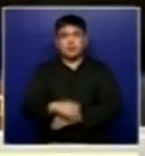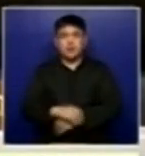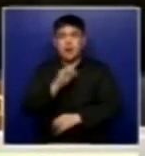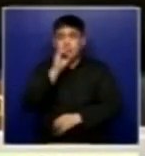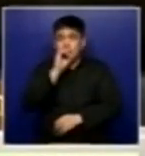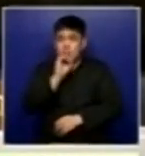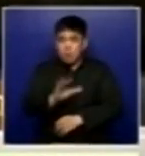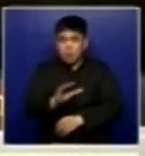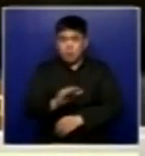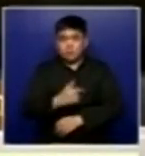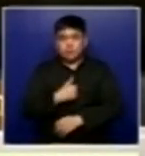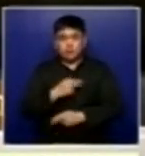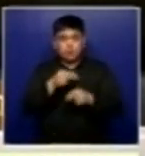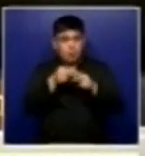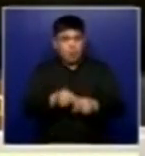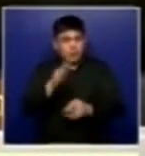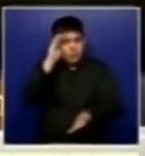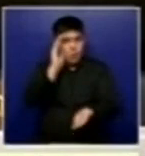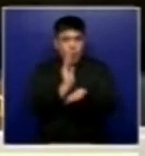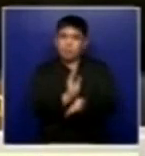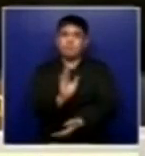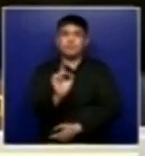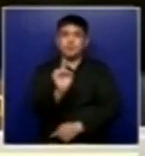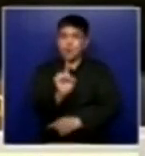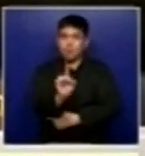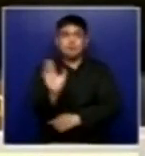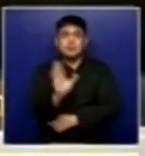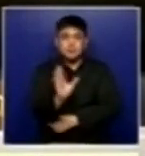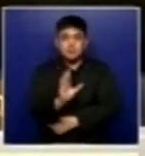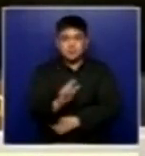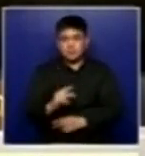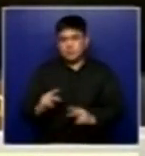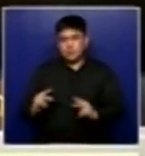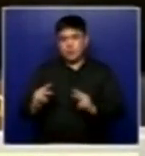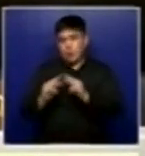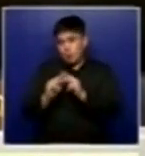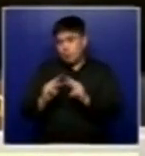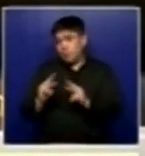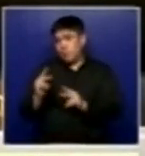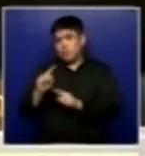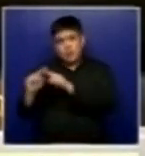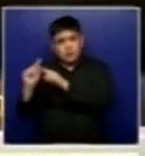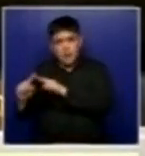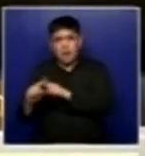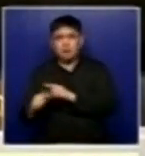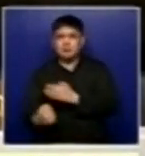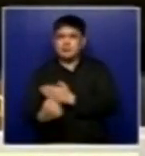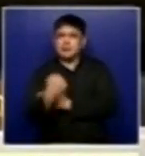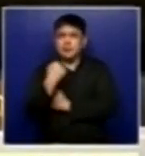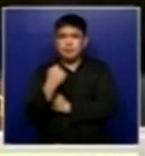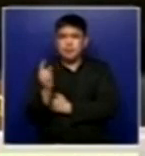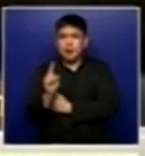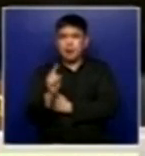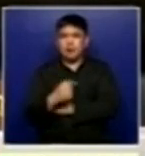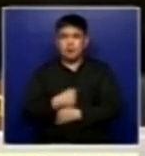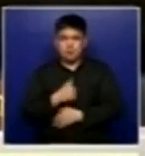ทั้งไม่เฉพาะกระทรวงแห่งชาติหน่วยงานทางปกครองกระทรวงมหาดไทยก็ให้มีการเพิ่มความเข้มข้นในการที่เข้าไปก